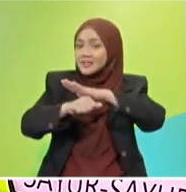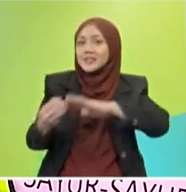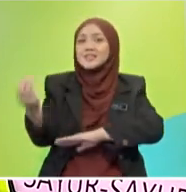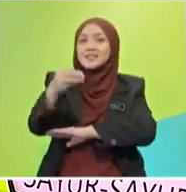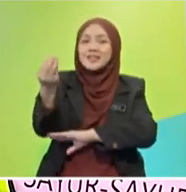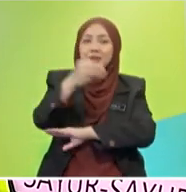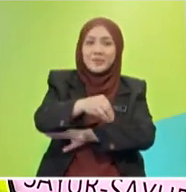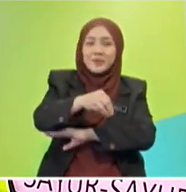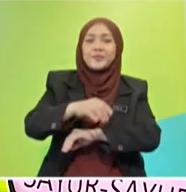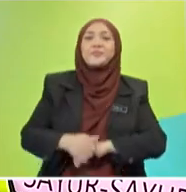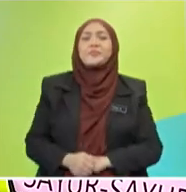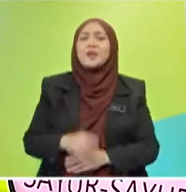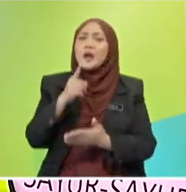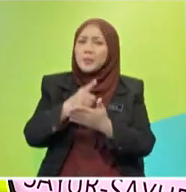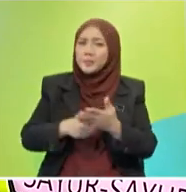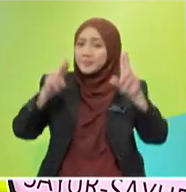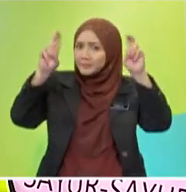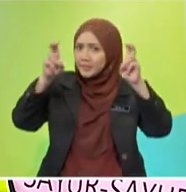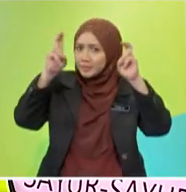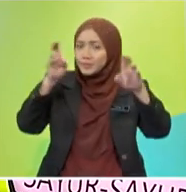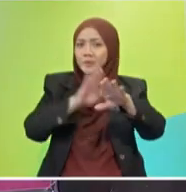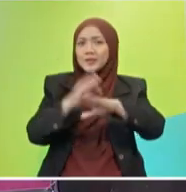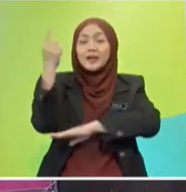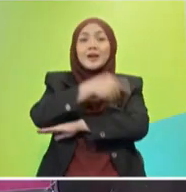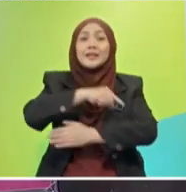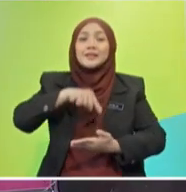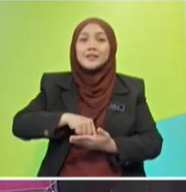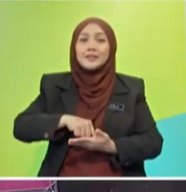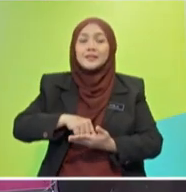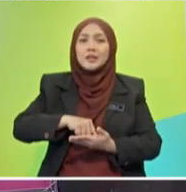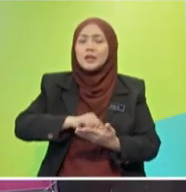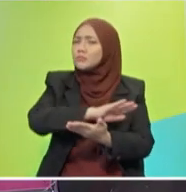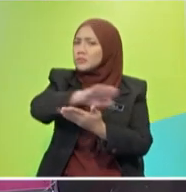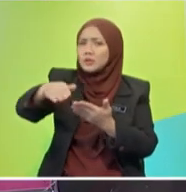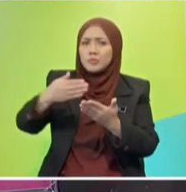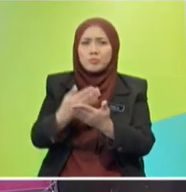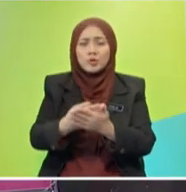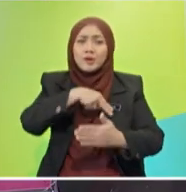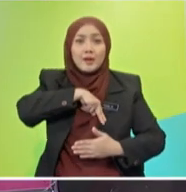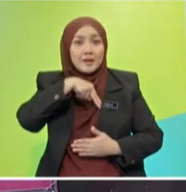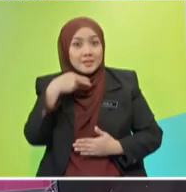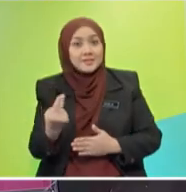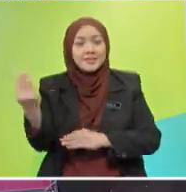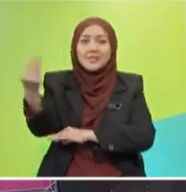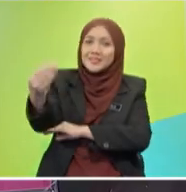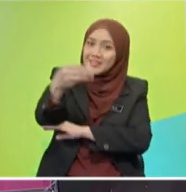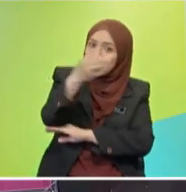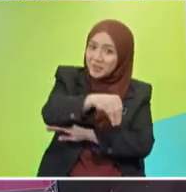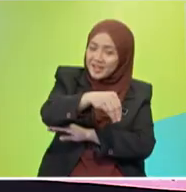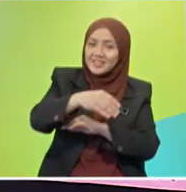apa topik yang kita bawakan kalau kita tengok tadi semua pasal hasil tanaman jadi apa topinya